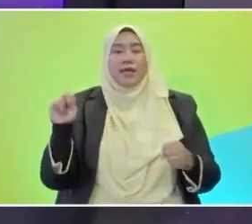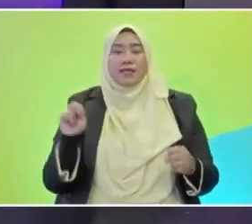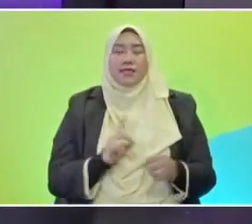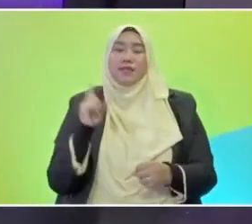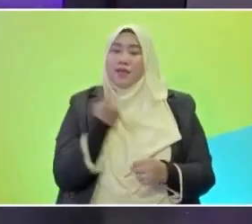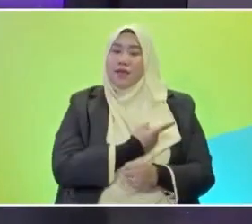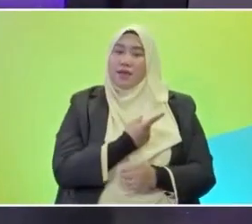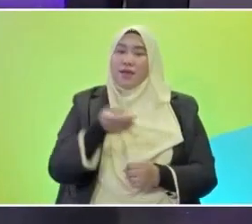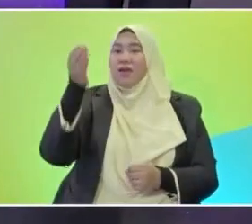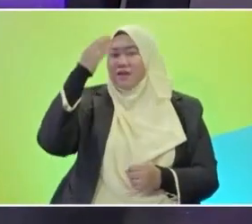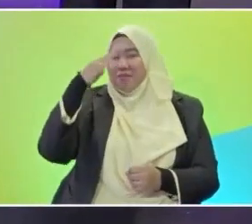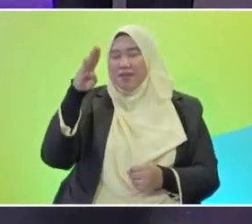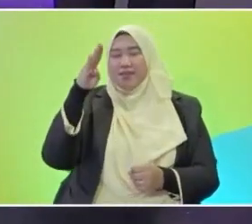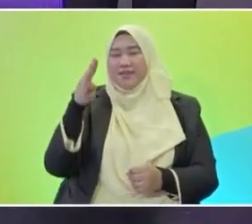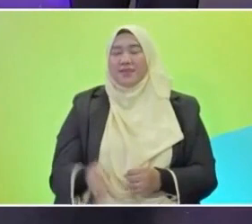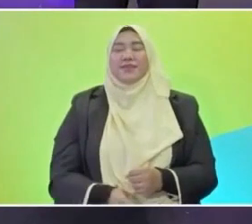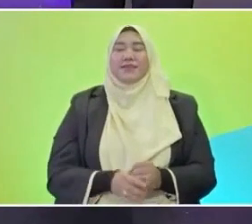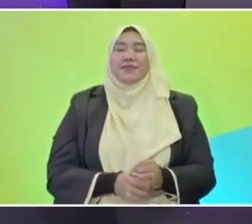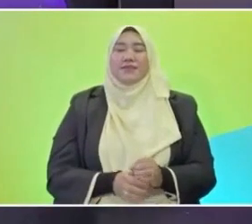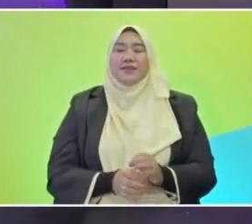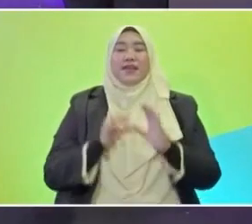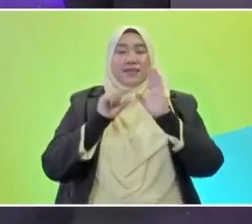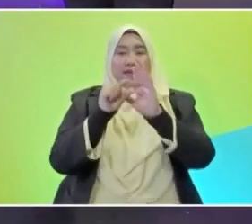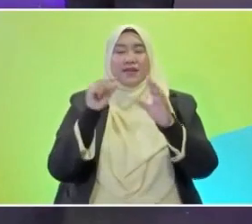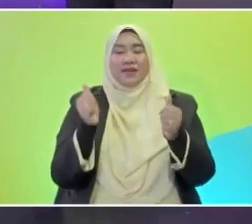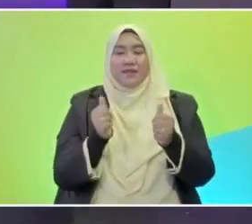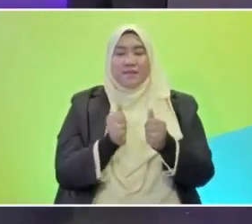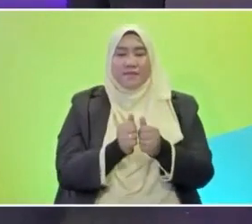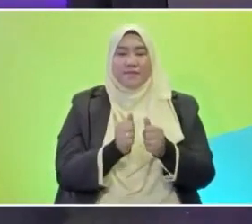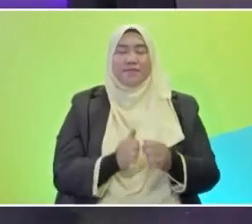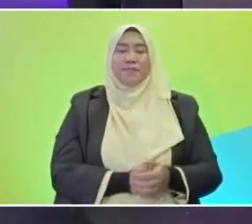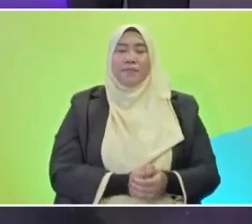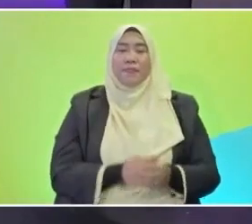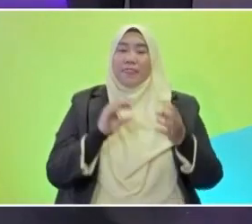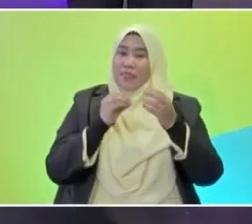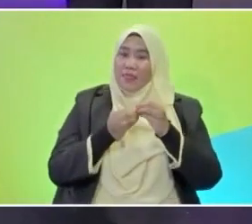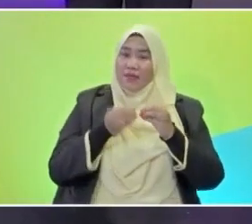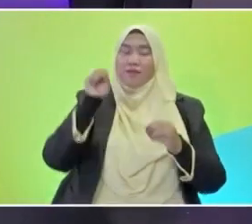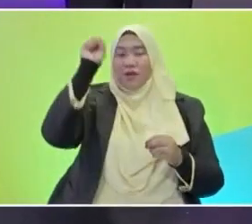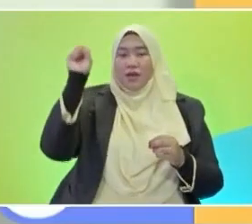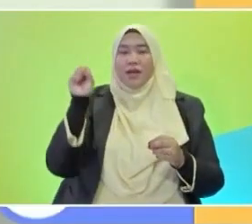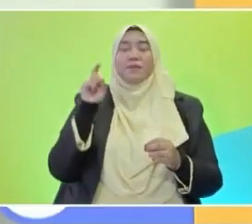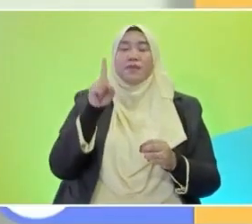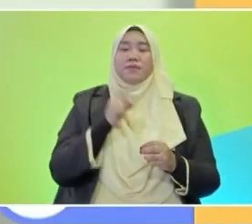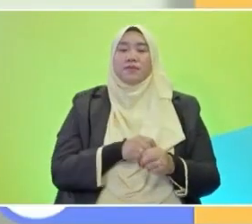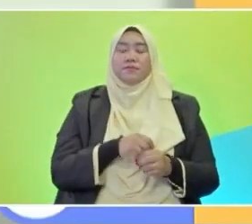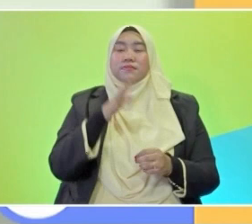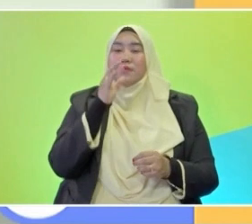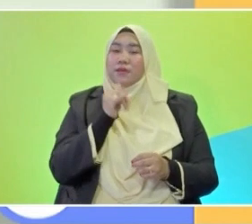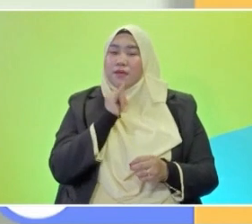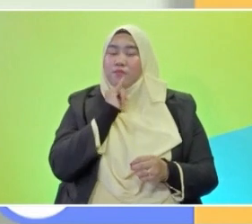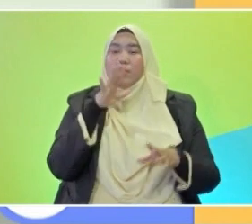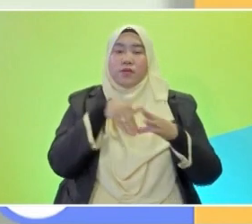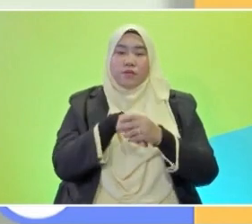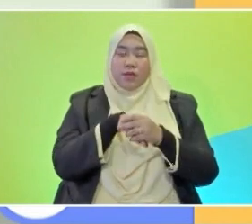ganjaran pada murid ada ganjaran baik apa yang muliakan dengan soalnya yang pertama ini kan Ibu masukkan beberapa ekor ikan